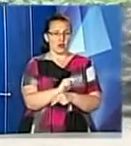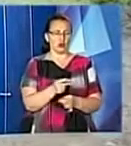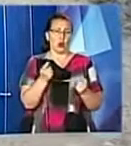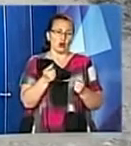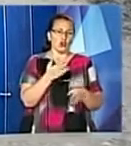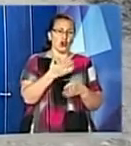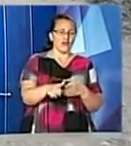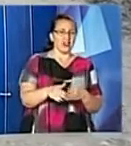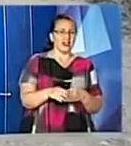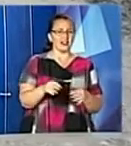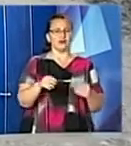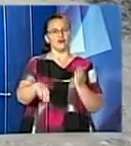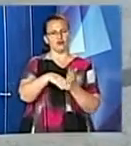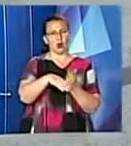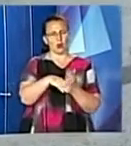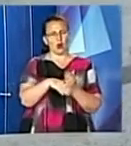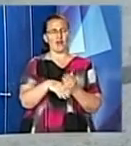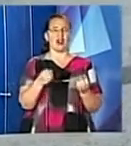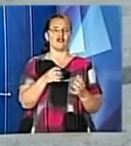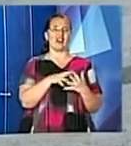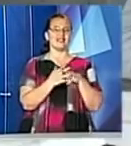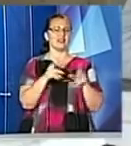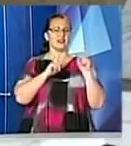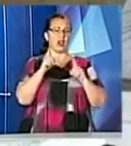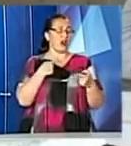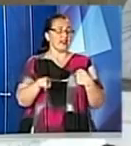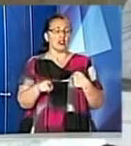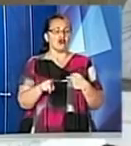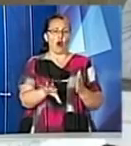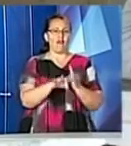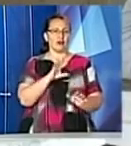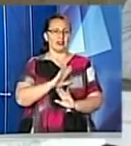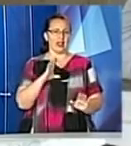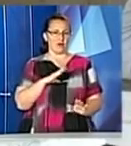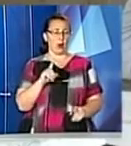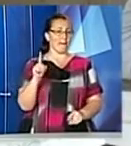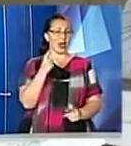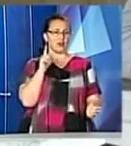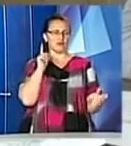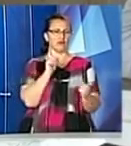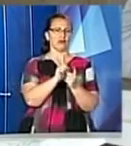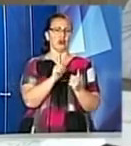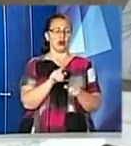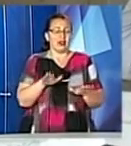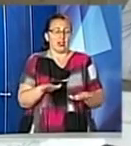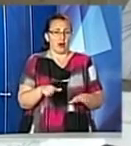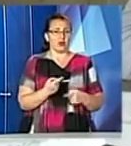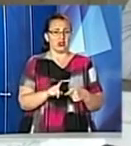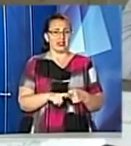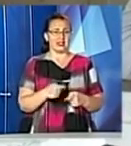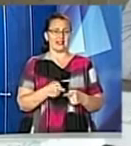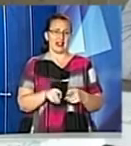інвестор і решту дофінансувала сільська рада. Іншого вибору не було. Перше, з чим я зіштовхнувся на посаді сільського голови, це,